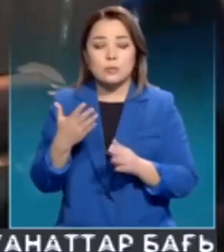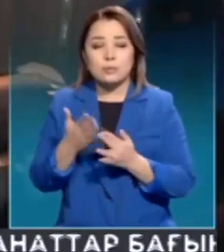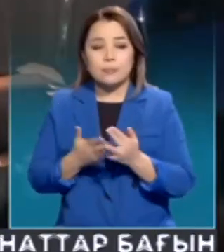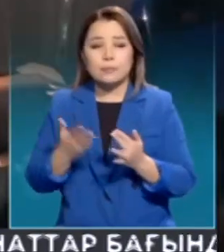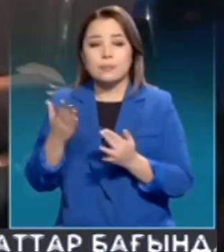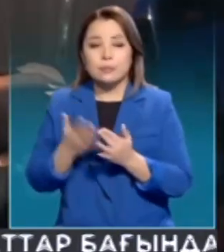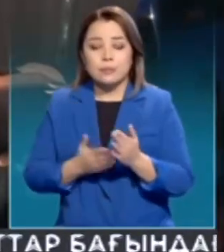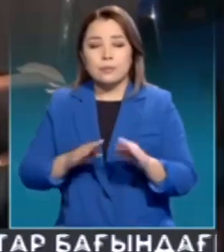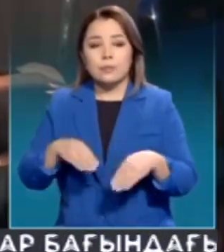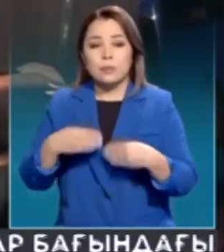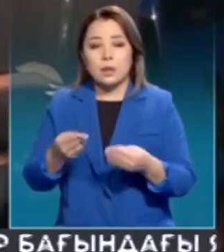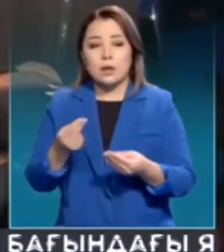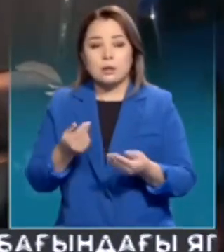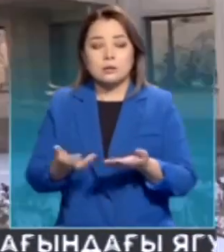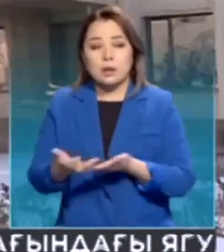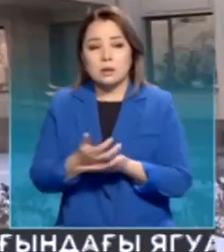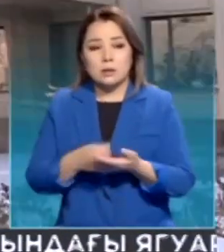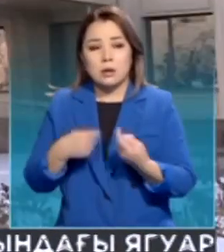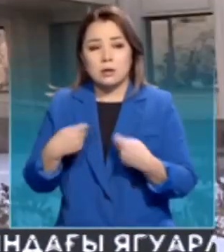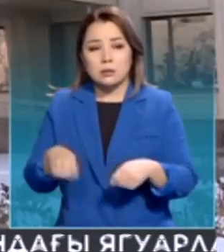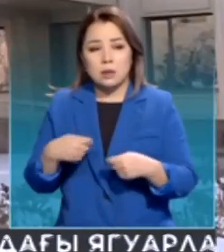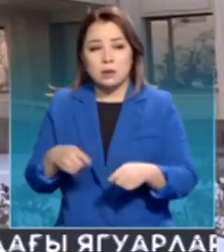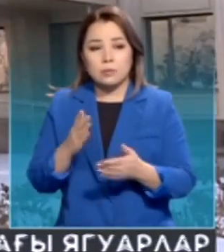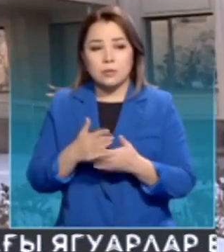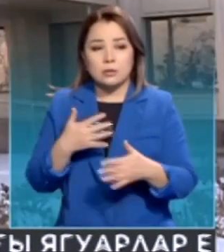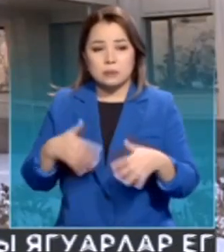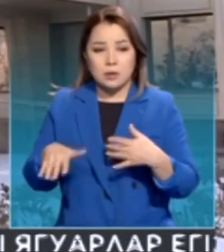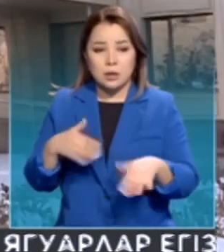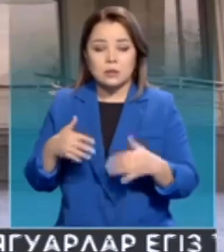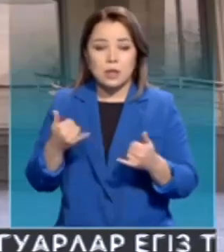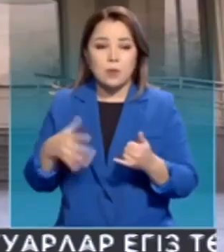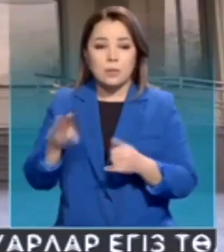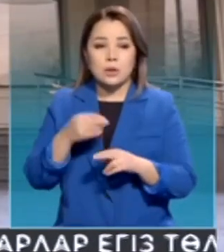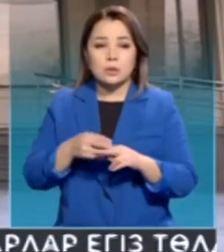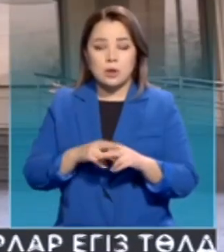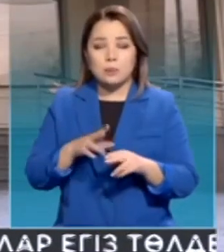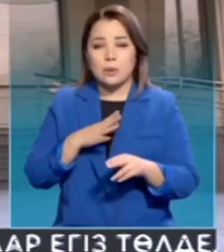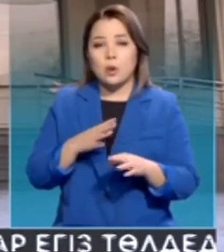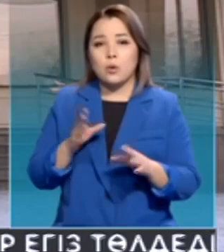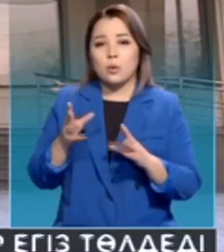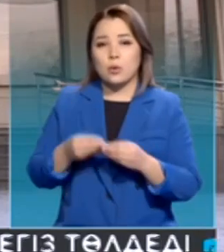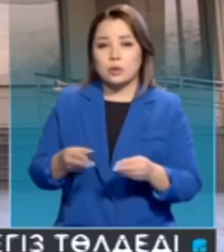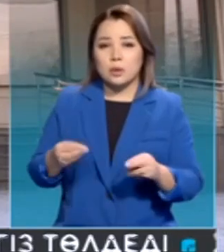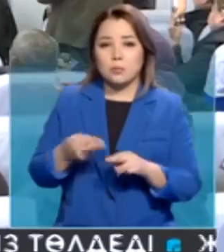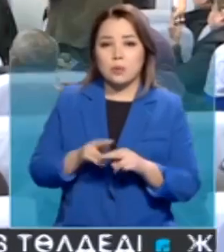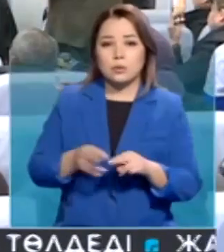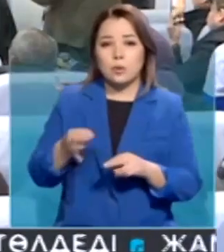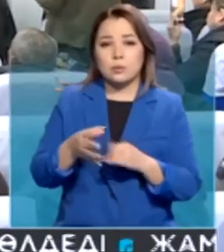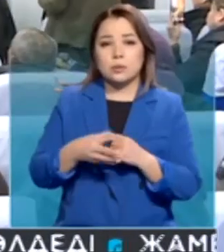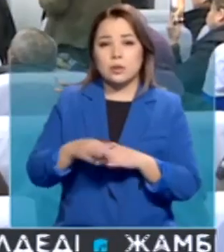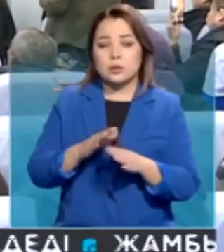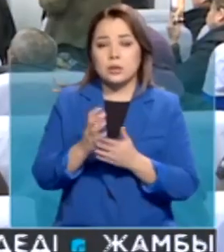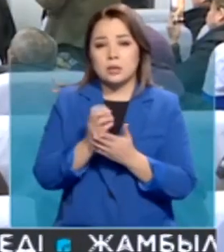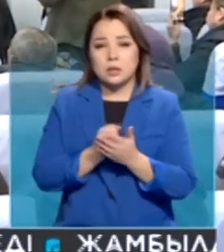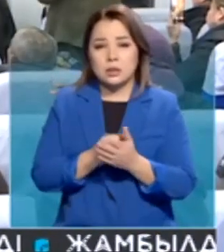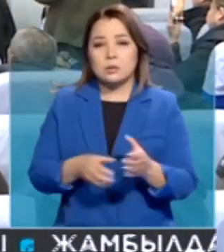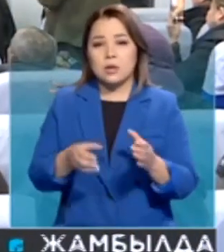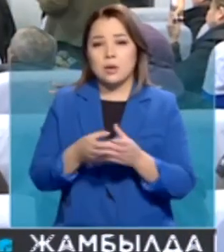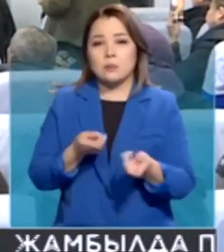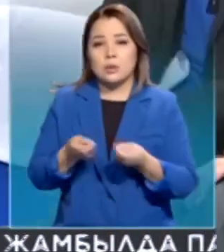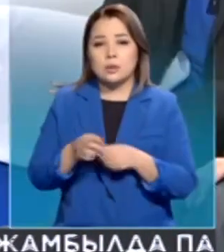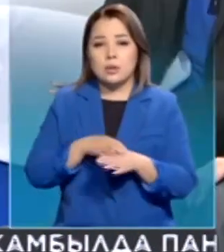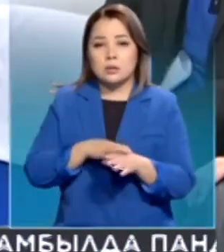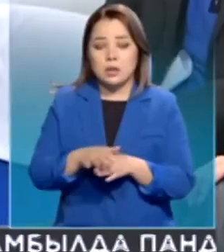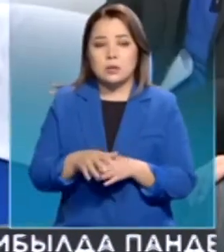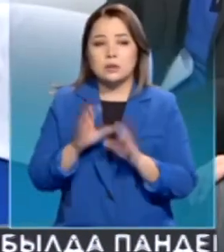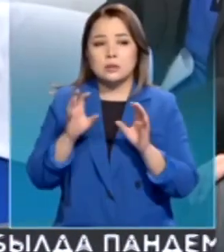кесіп ақшаларын шығарып сатқан. 10 жылда дау бітпеген жерге қатысты биыл көктемде облыстық жер ресурстарын басқару департаменті